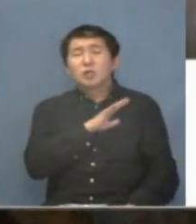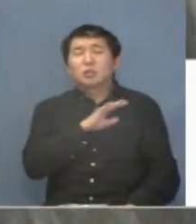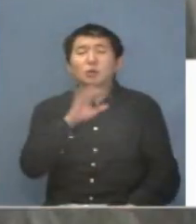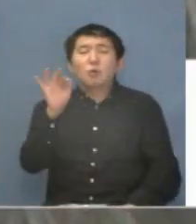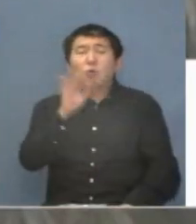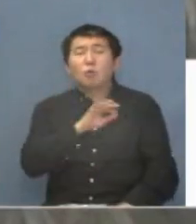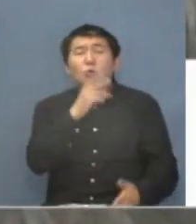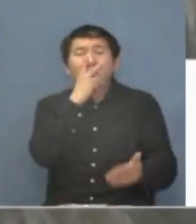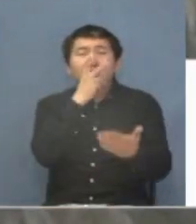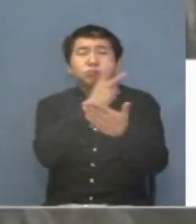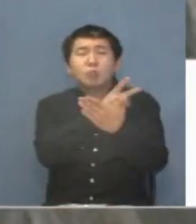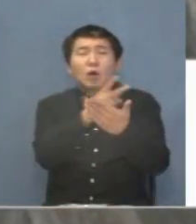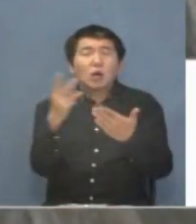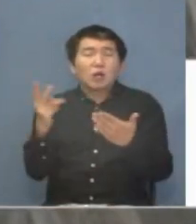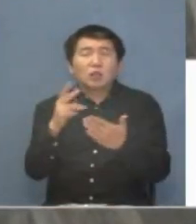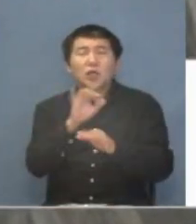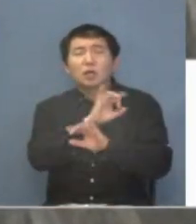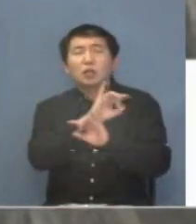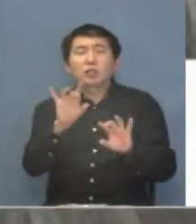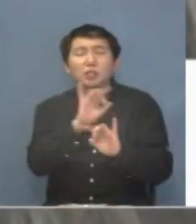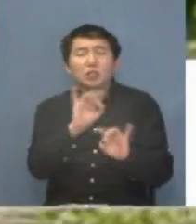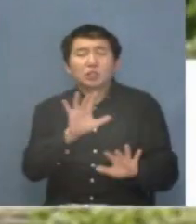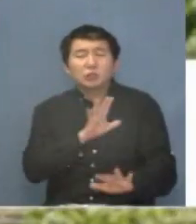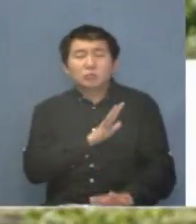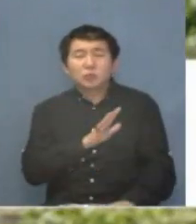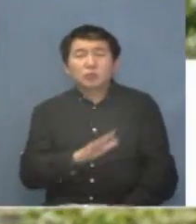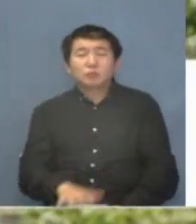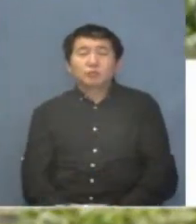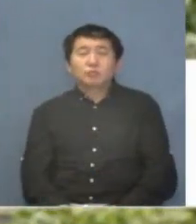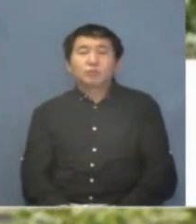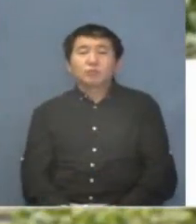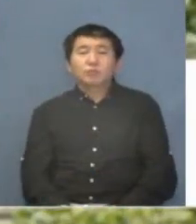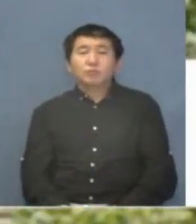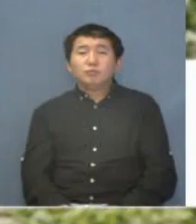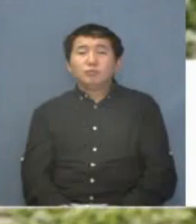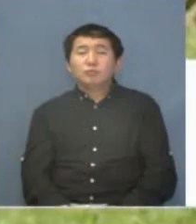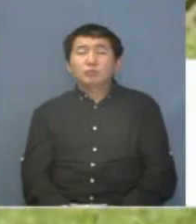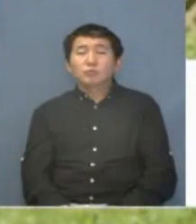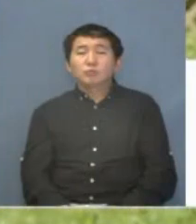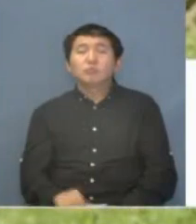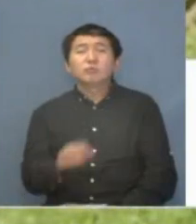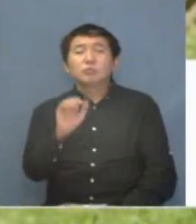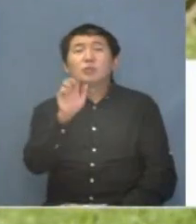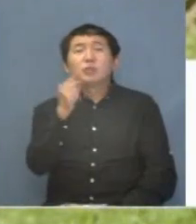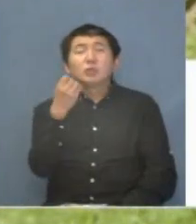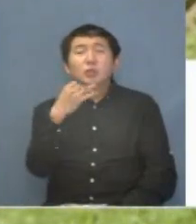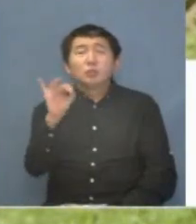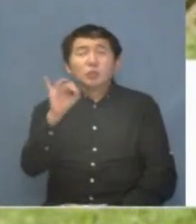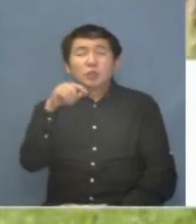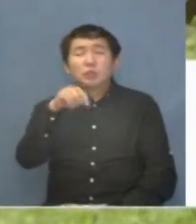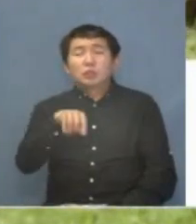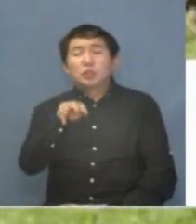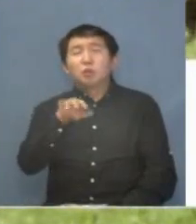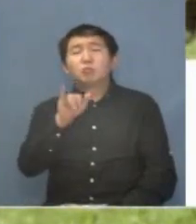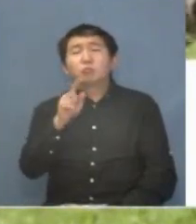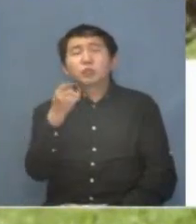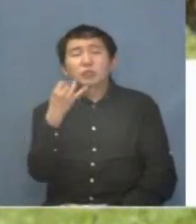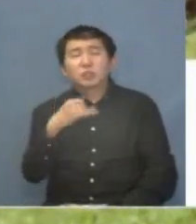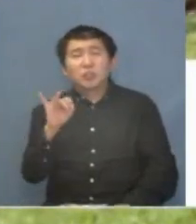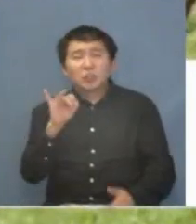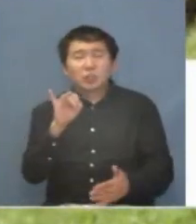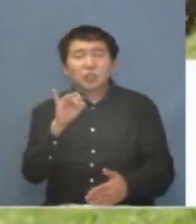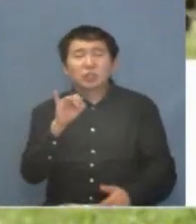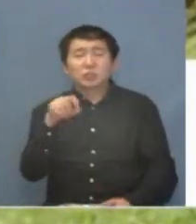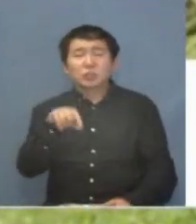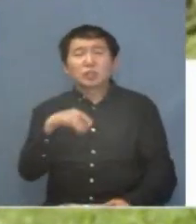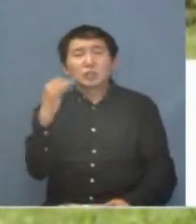туралы білгендерінің рухани мәні зор екенін айтты. Киіз үйдің ішінде Абайдың мұражайы осында орналасқан. Абай жайлы біраз